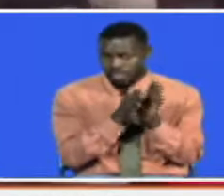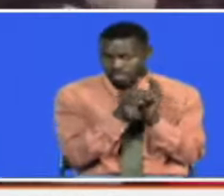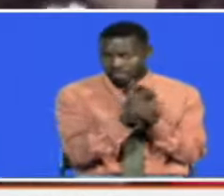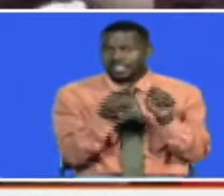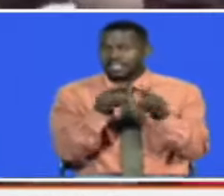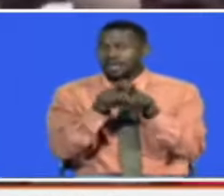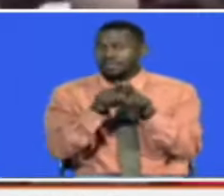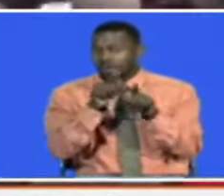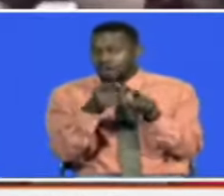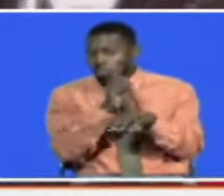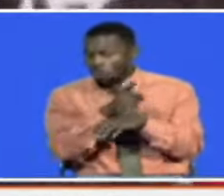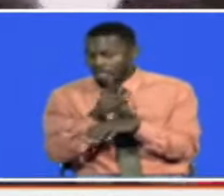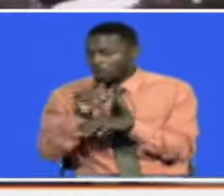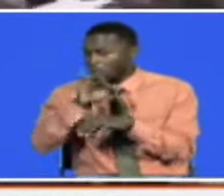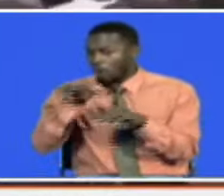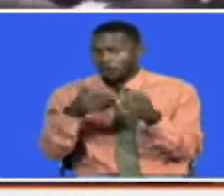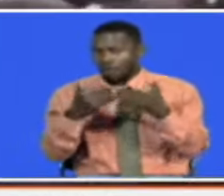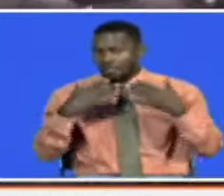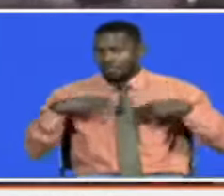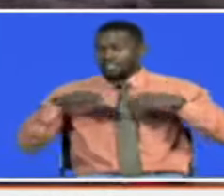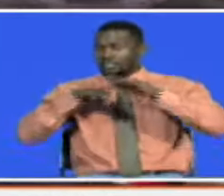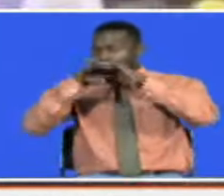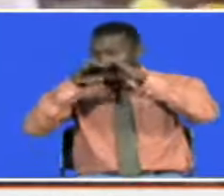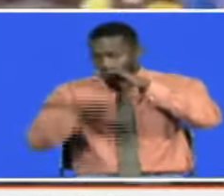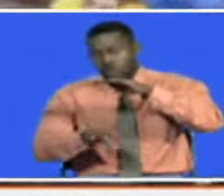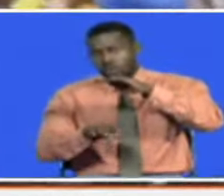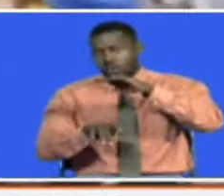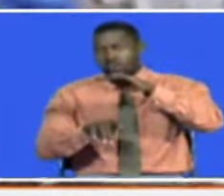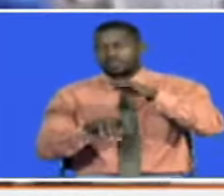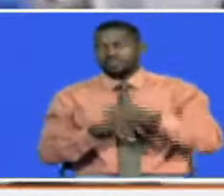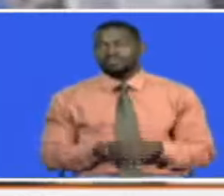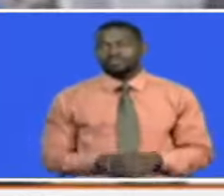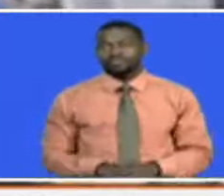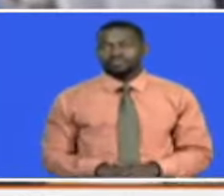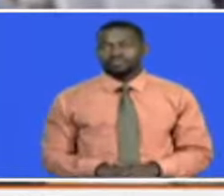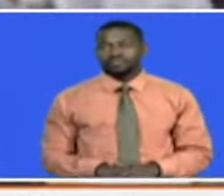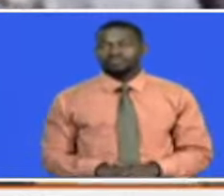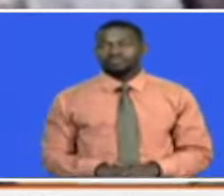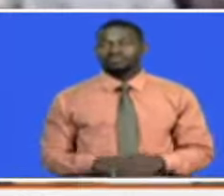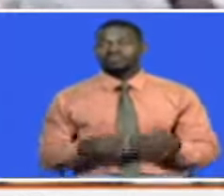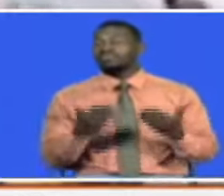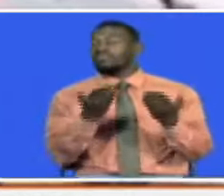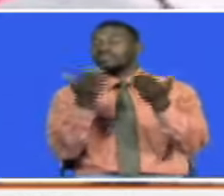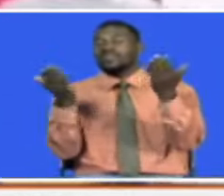chini kumliko walidhani pia nao ni bosi wake. Mimi wananidharau.